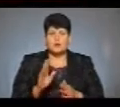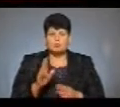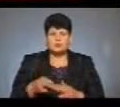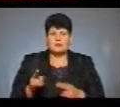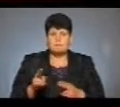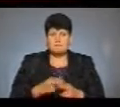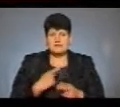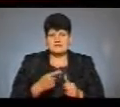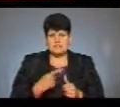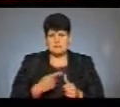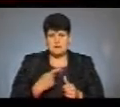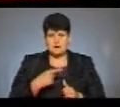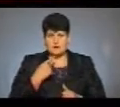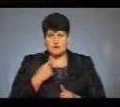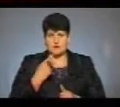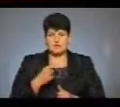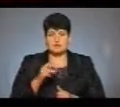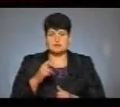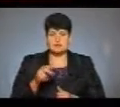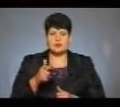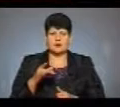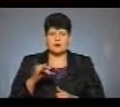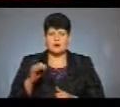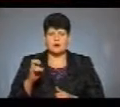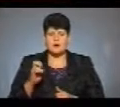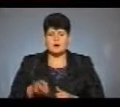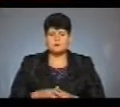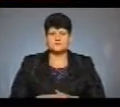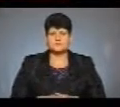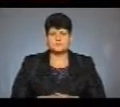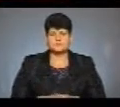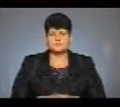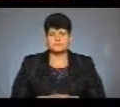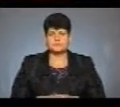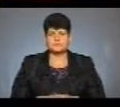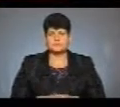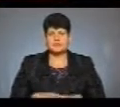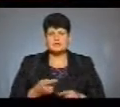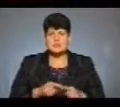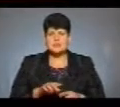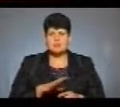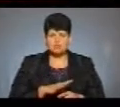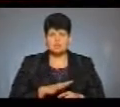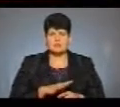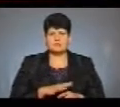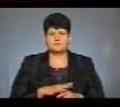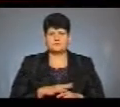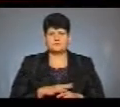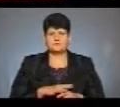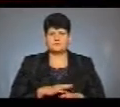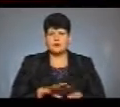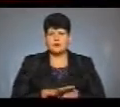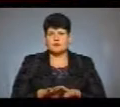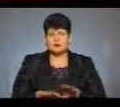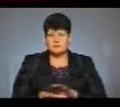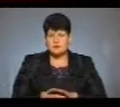Бучацький греко-католицької церкви Дмитро Григорак. Були в'язнями нашої чортківської тюрми десь в рік